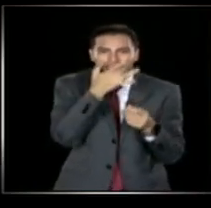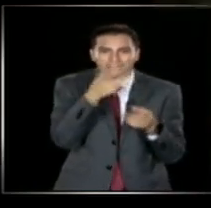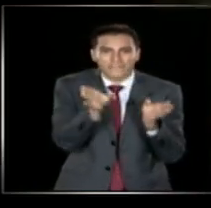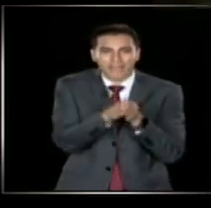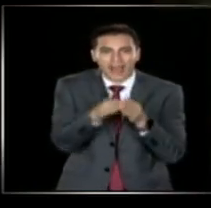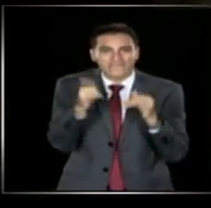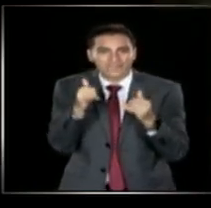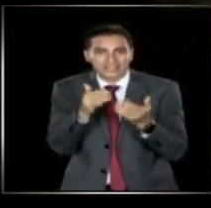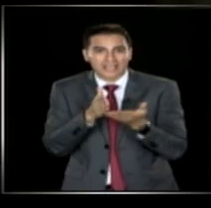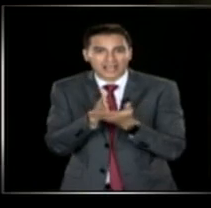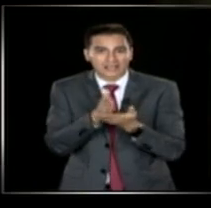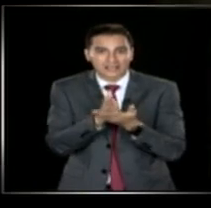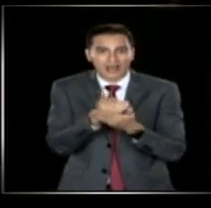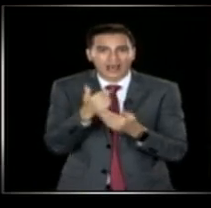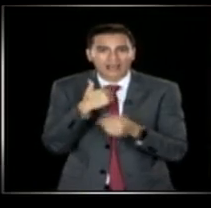او كده.